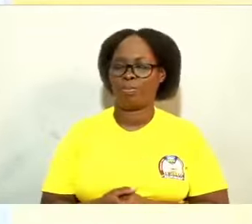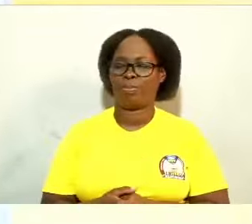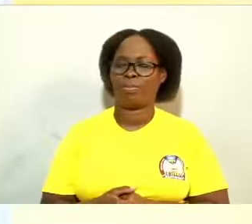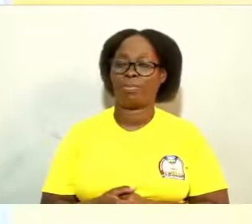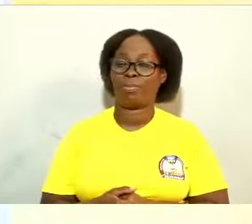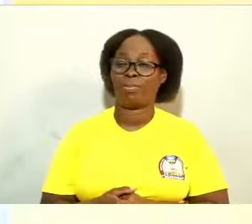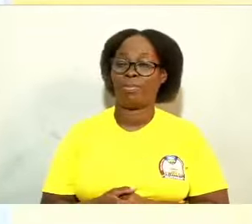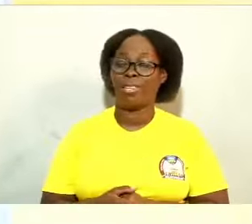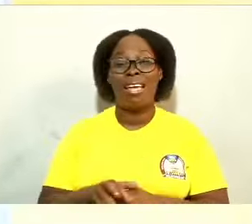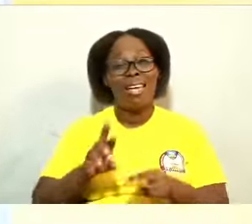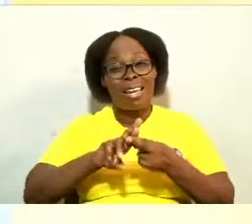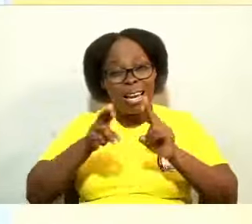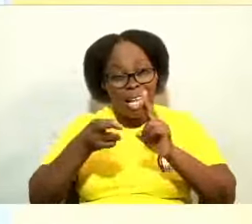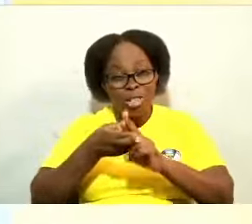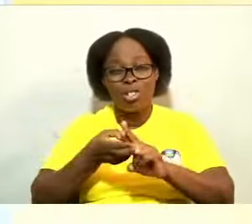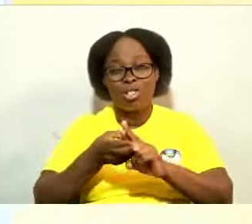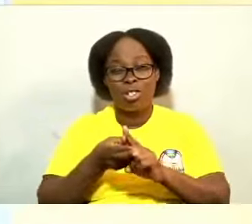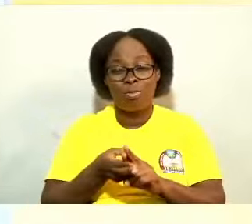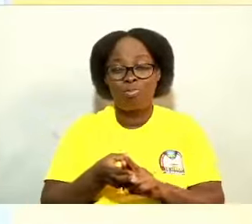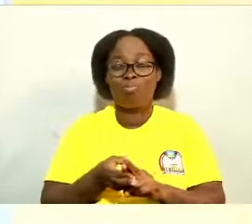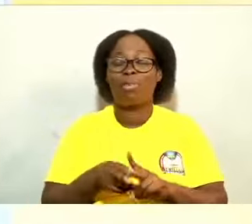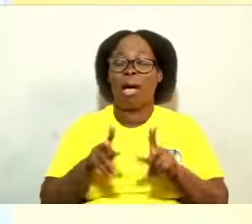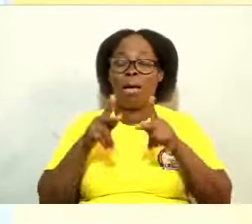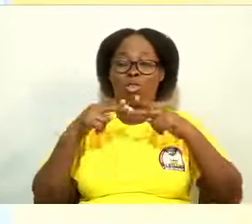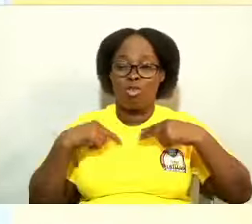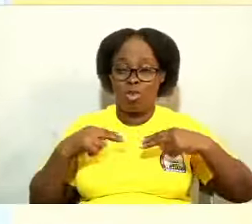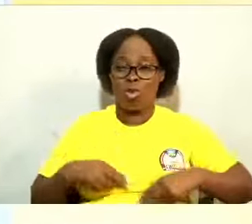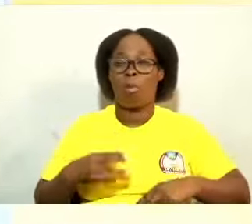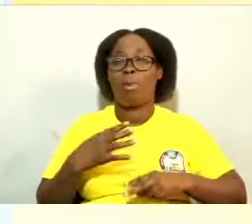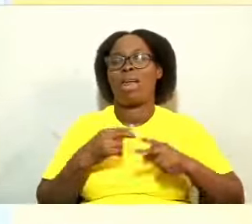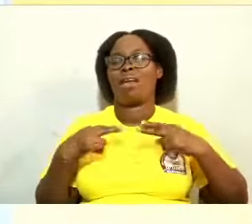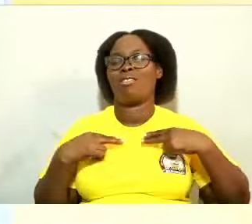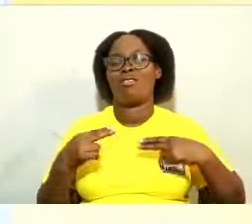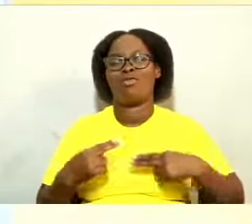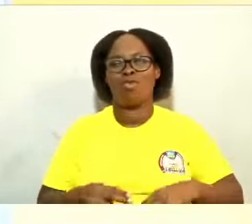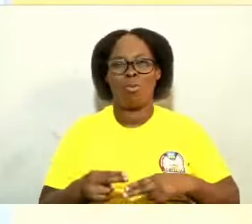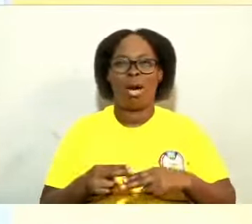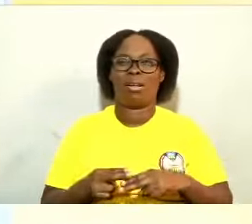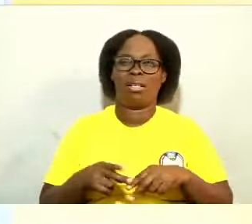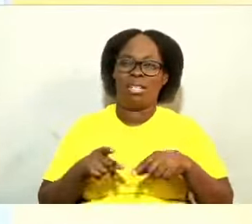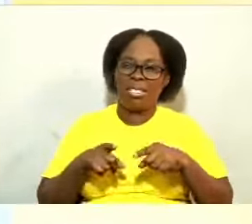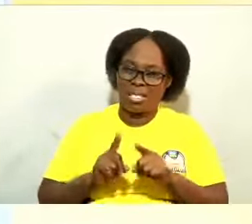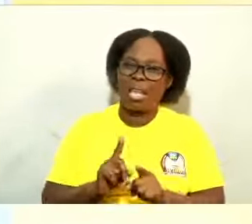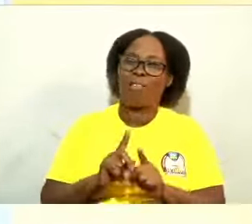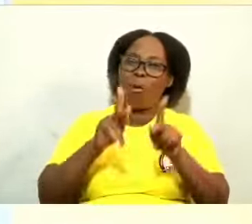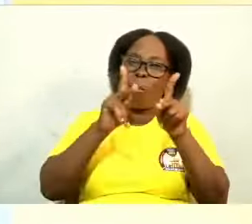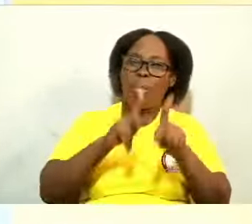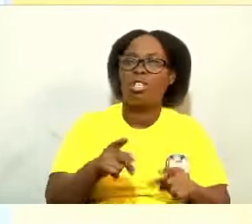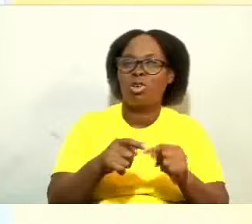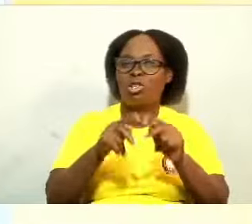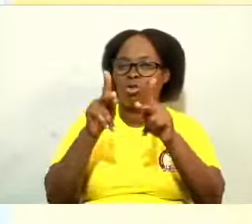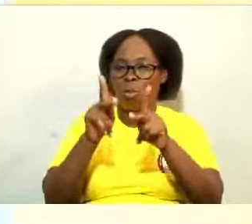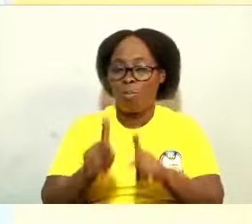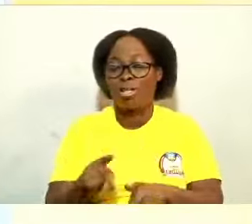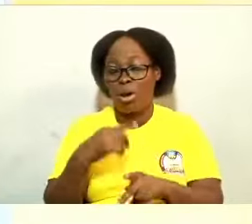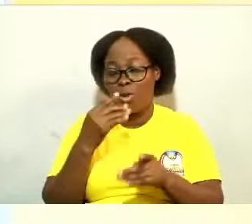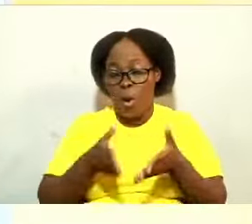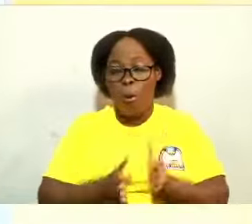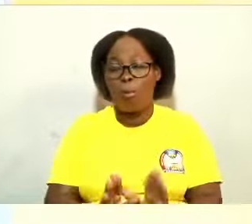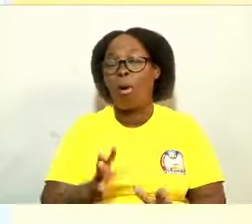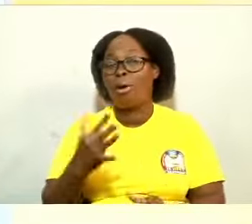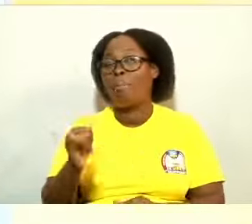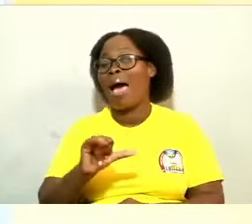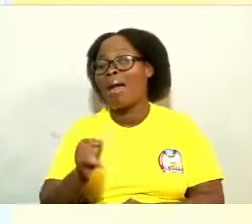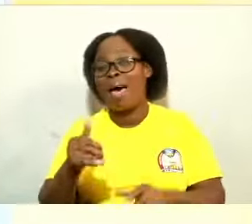Mkaongezeke mahusiano ya mwanadamu na mwanadamu, mwanadamu na mwanadamu, anazaliwa na